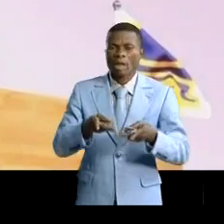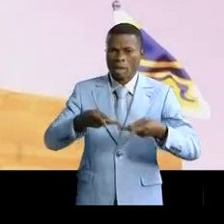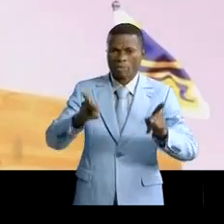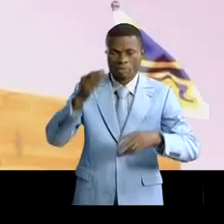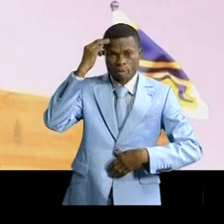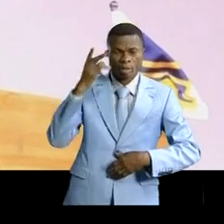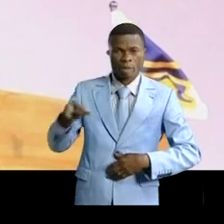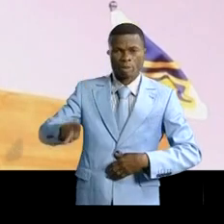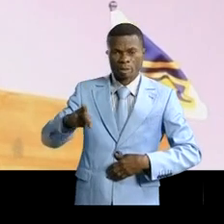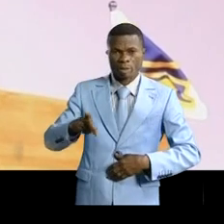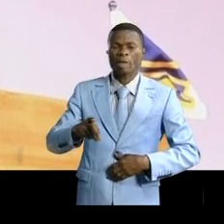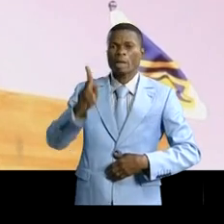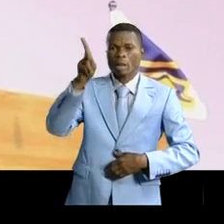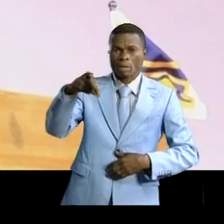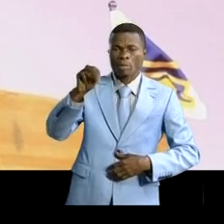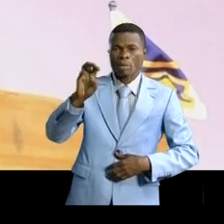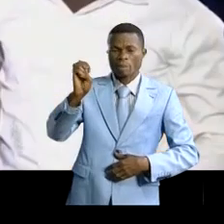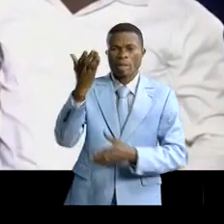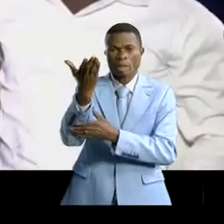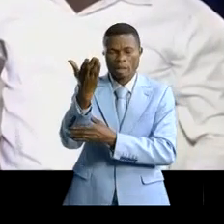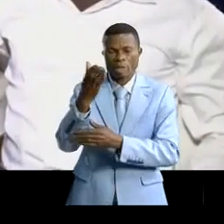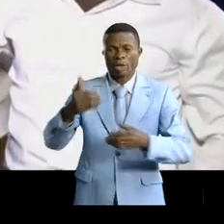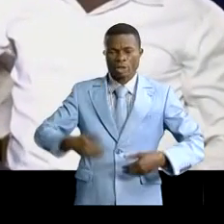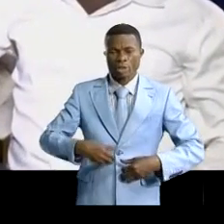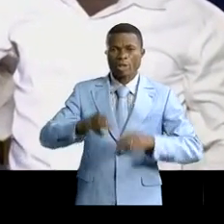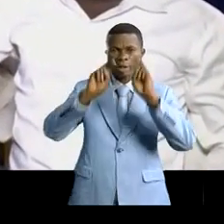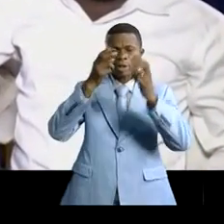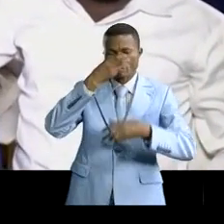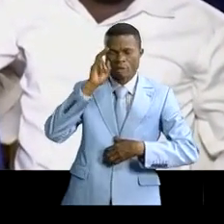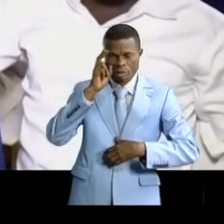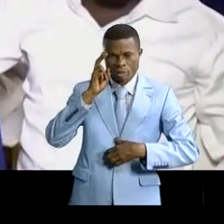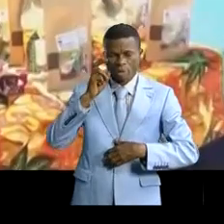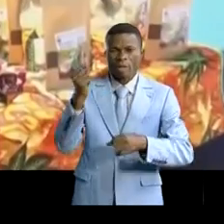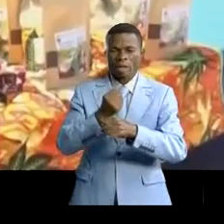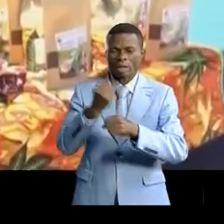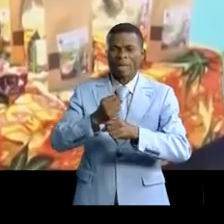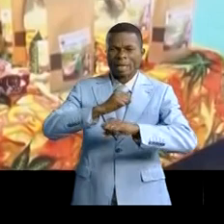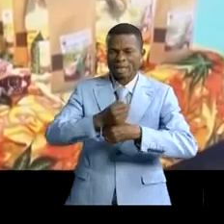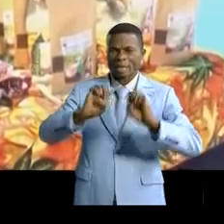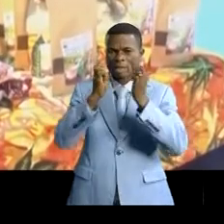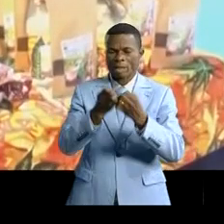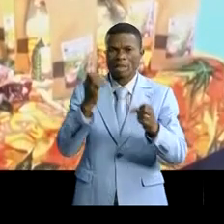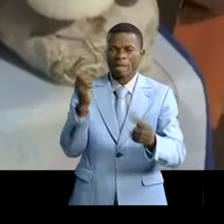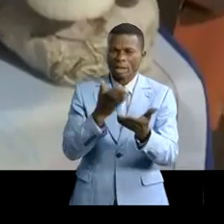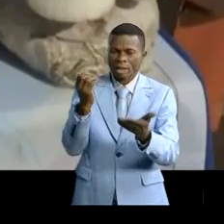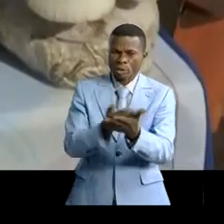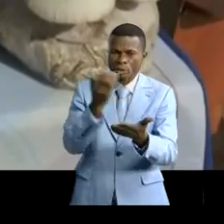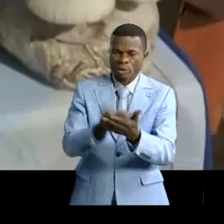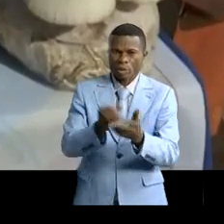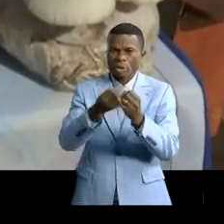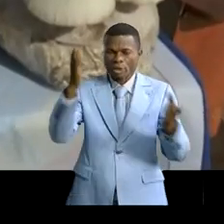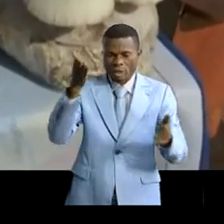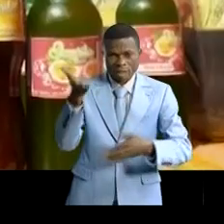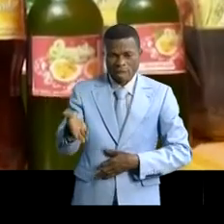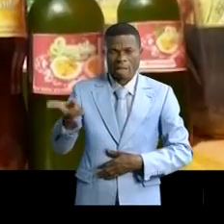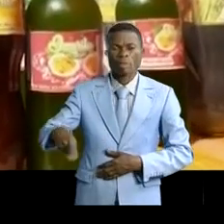ministre provincial de PME, inviter les jeunes de Bukavu à cultiver l'esprit entrepreneurial en se servant des richesses que